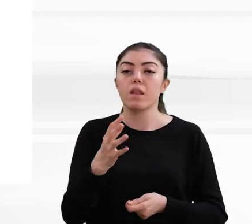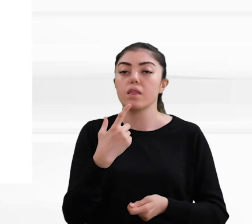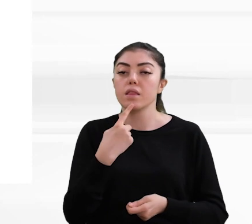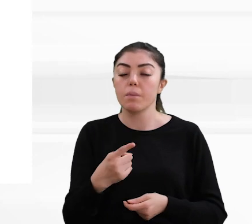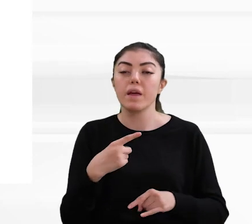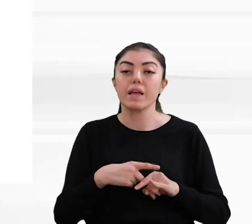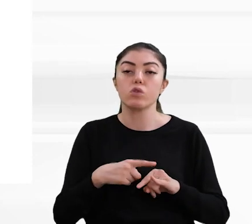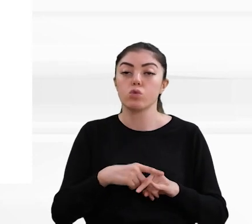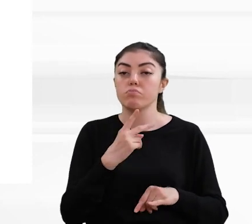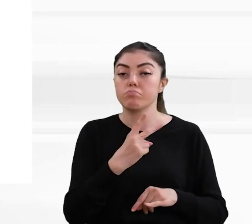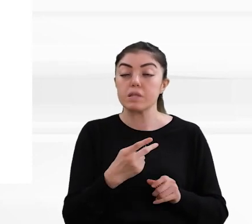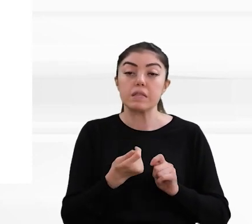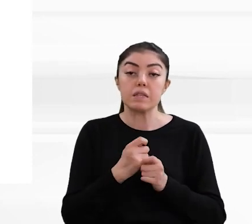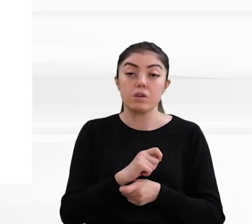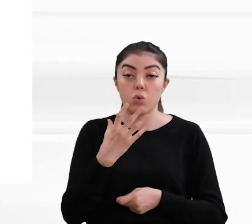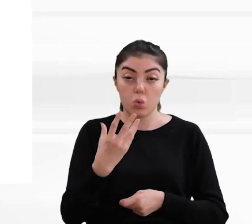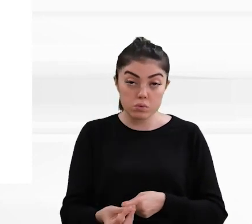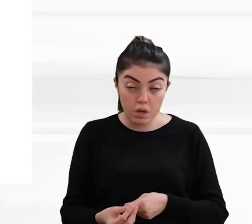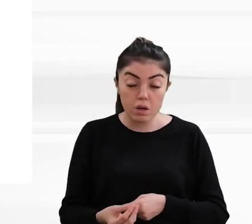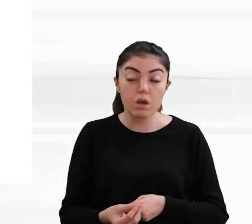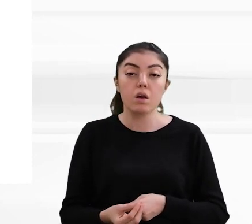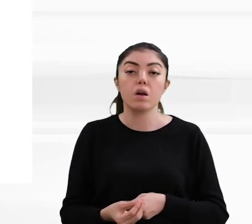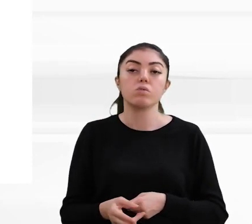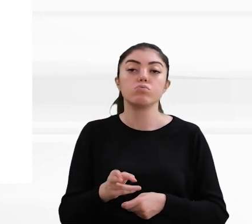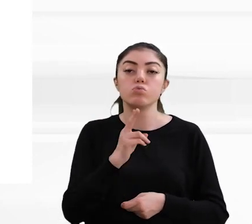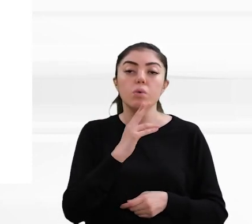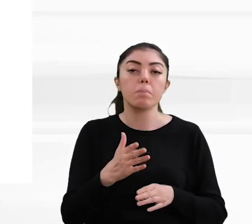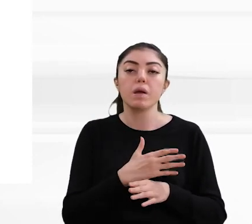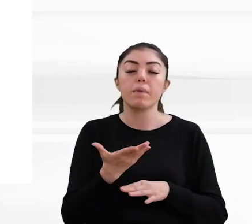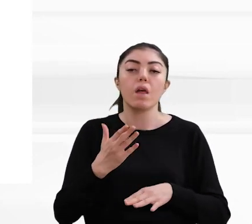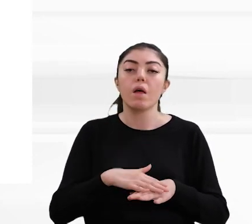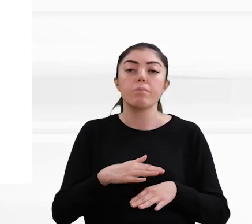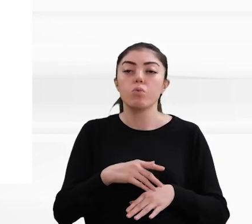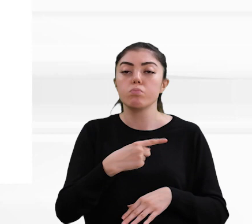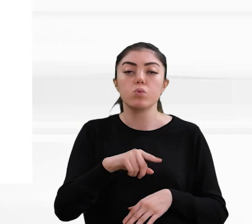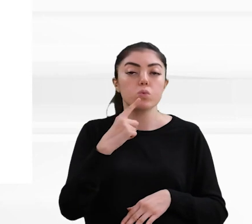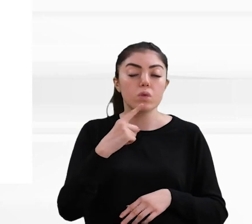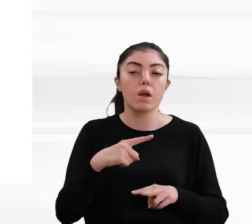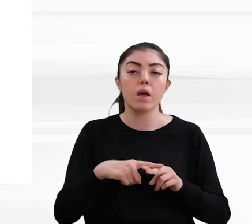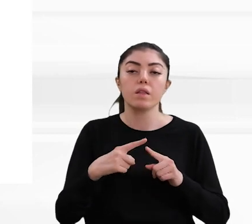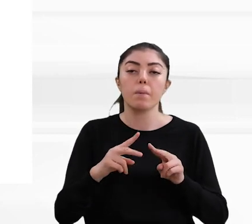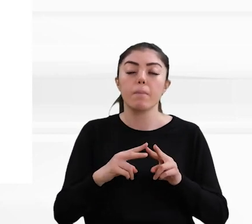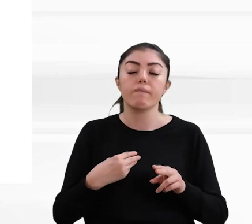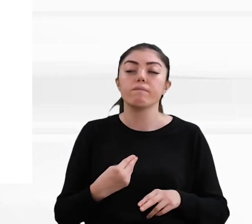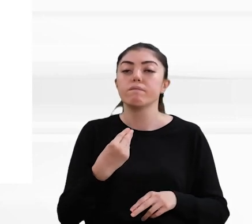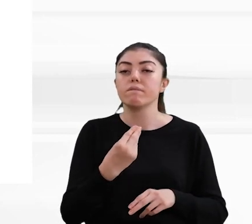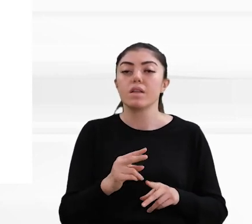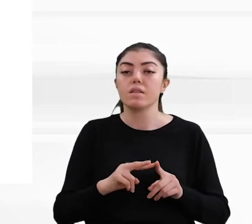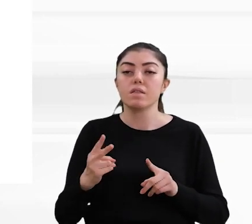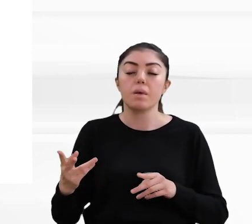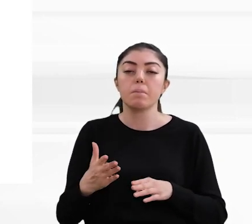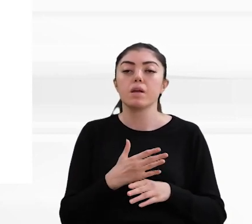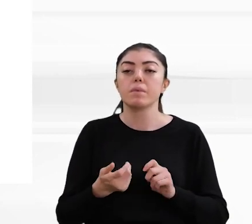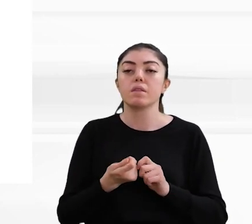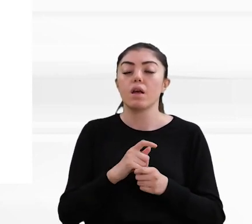bakın bize demiştik hidrojen kaynağımız değiştiği için bu bölümümüzde yaptığı buradaki atmosfer verdiğimiz yangın